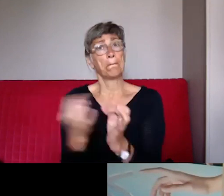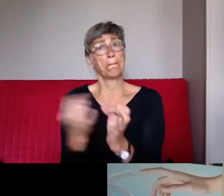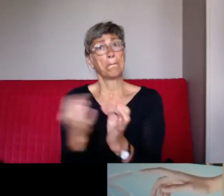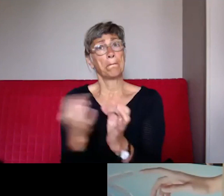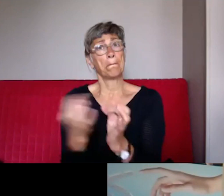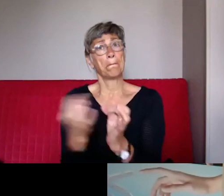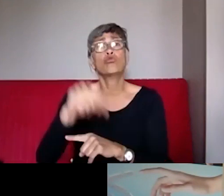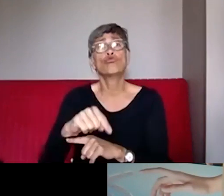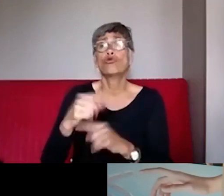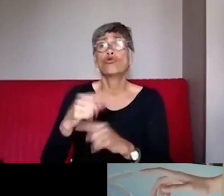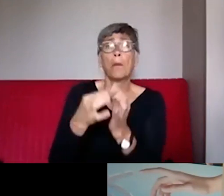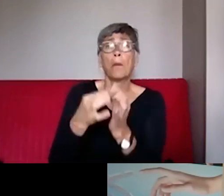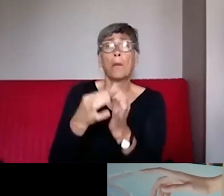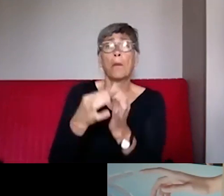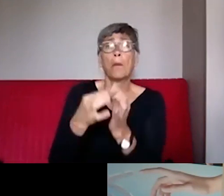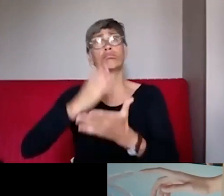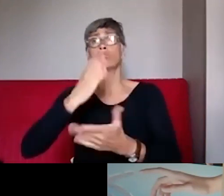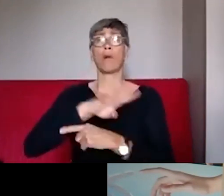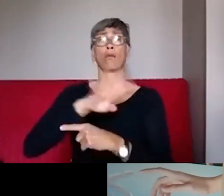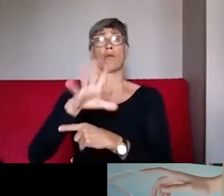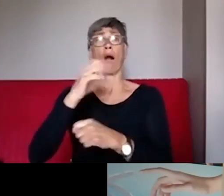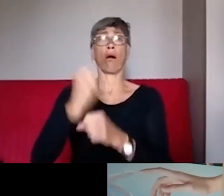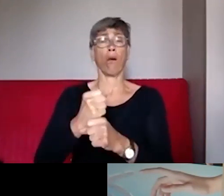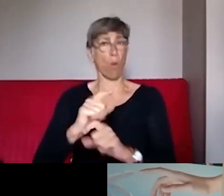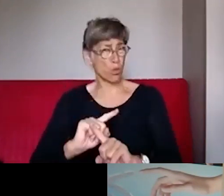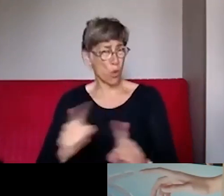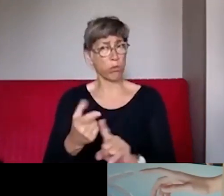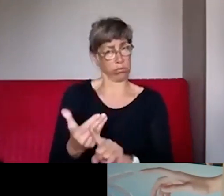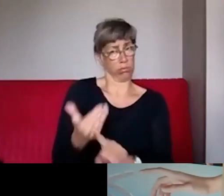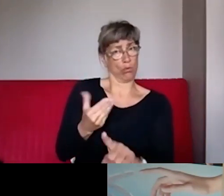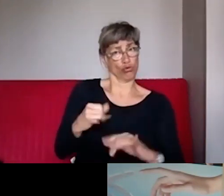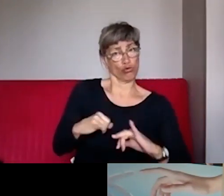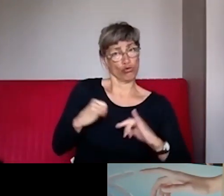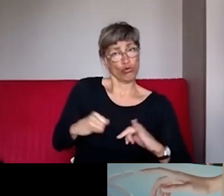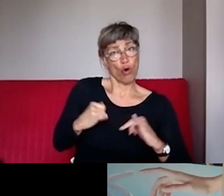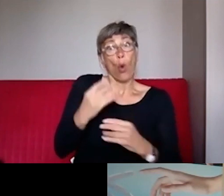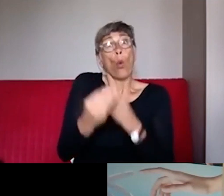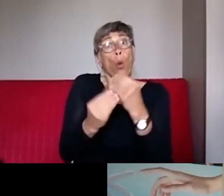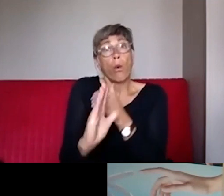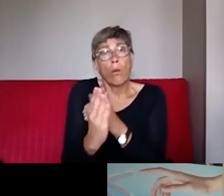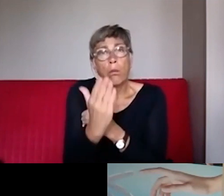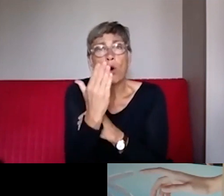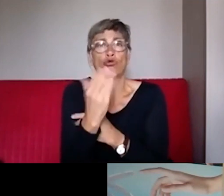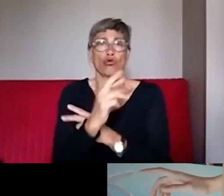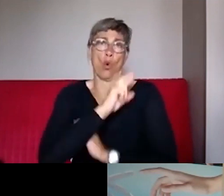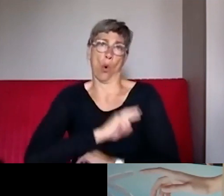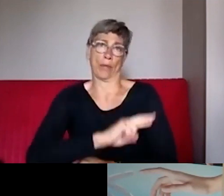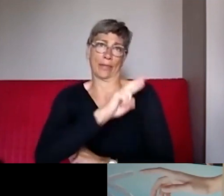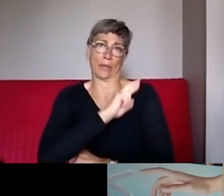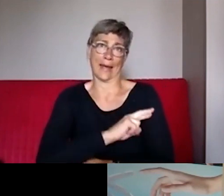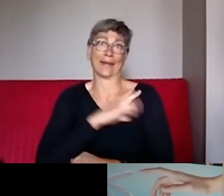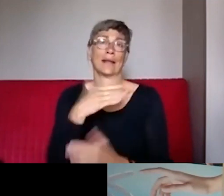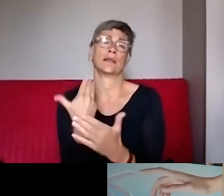à 45 ans. Il peut se faire assez jeune, voire à proximité de la retraite. Et c'est ça le gros intérêt du